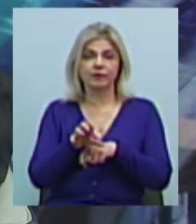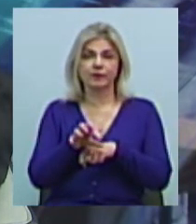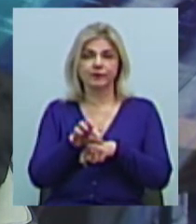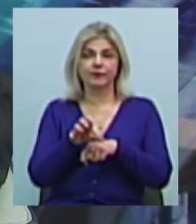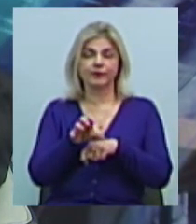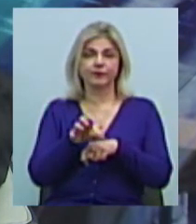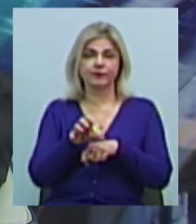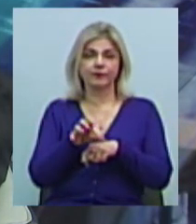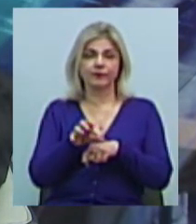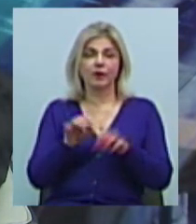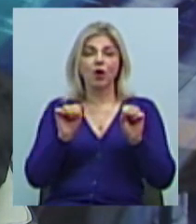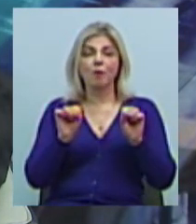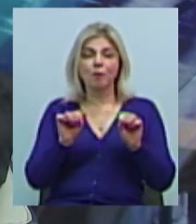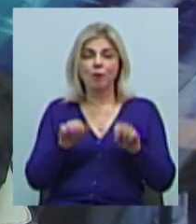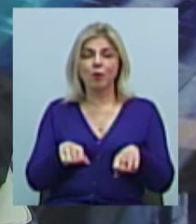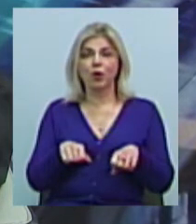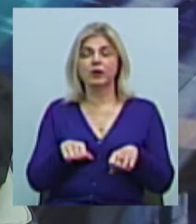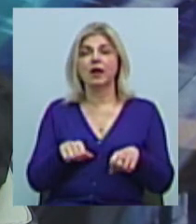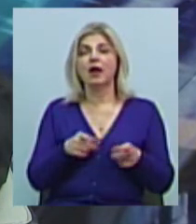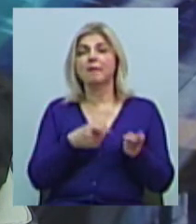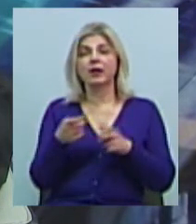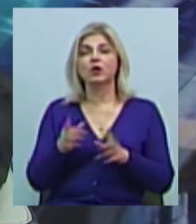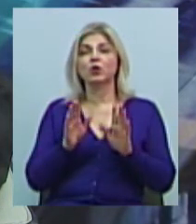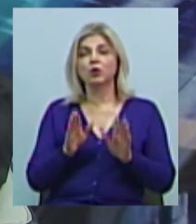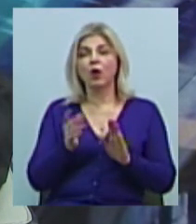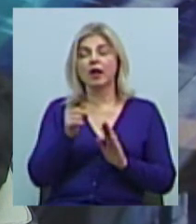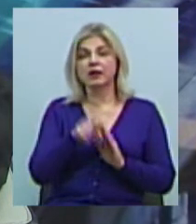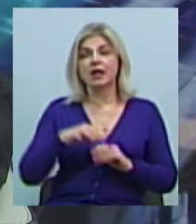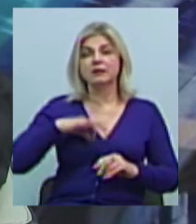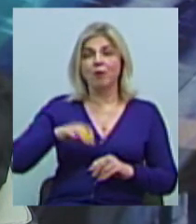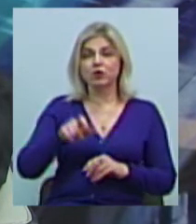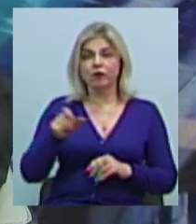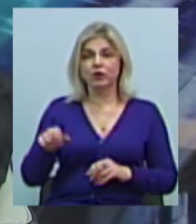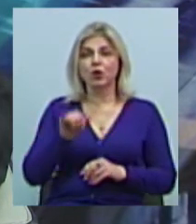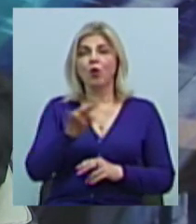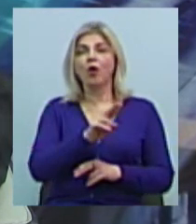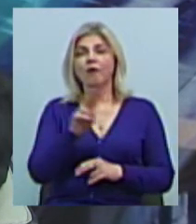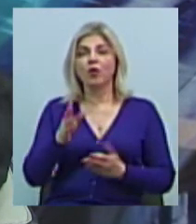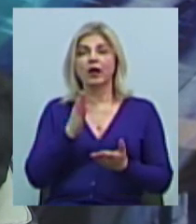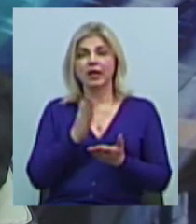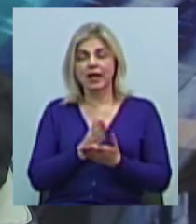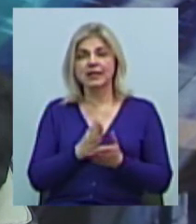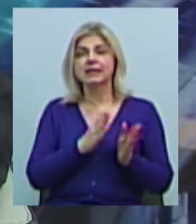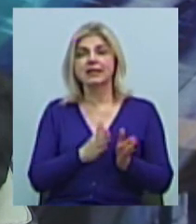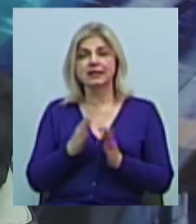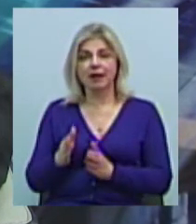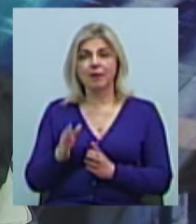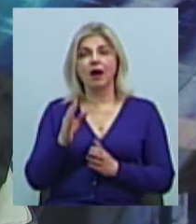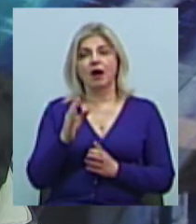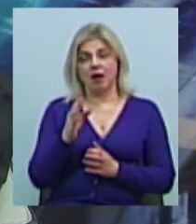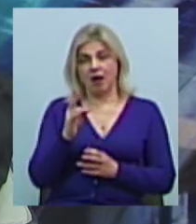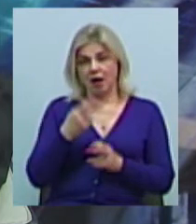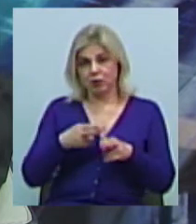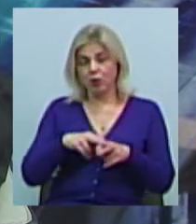постачальників змогли перейти тільки ті споживачі, в яких є облаштована система Аскуя, якою, на жаль, в нашій області